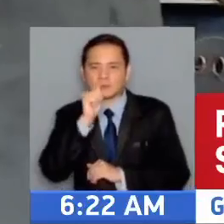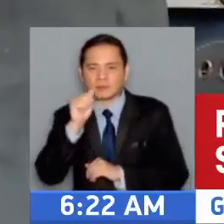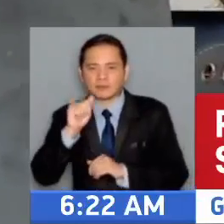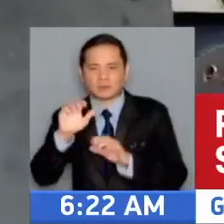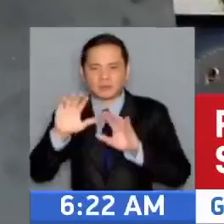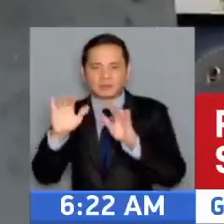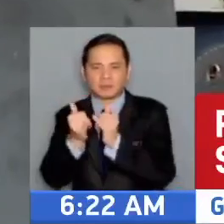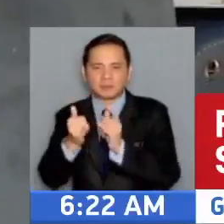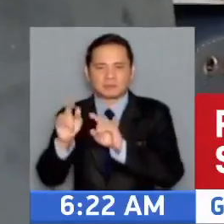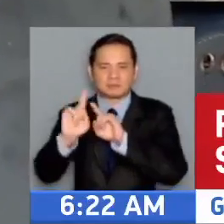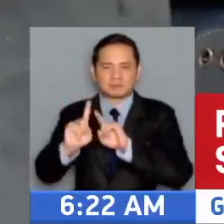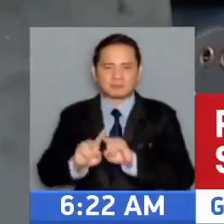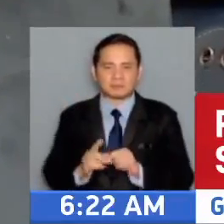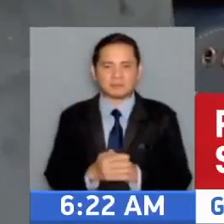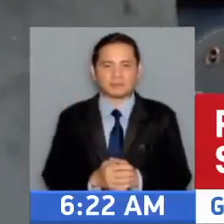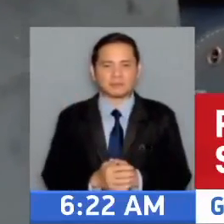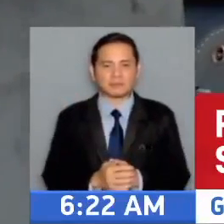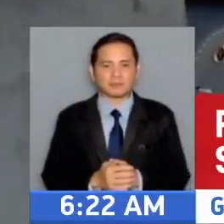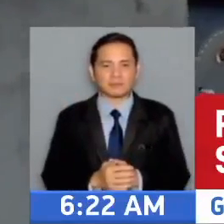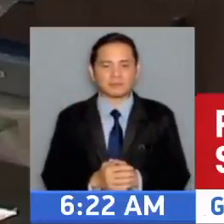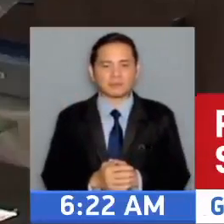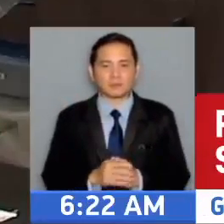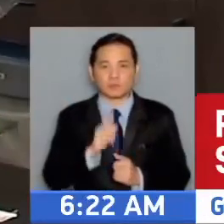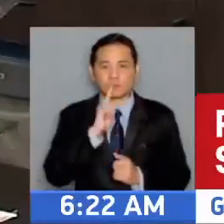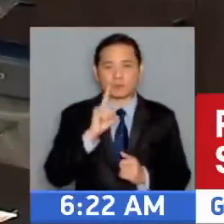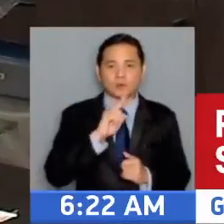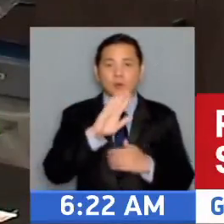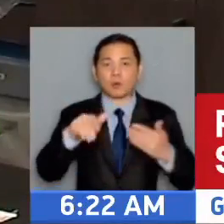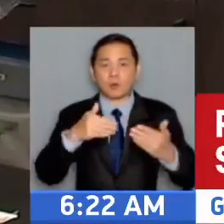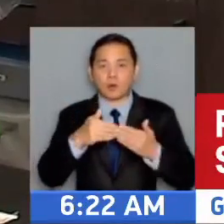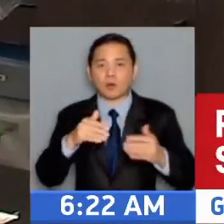at o Across the Board Wage Increase Act of